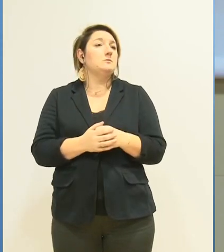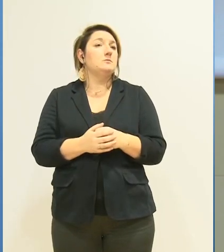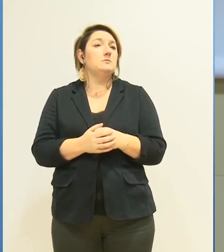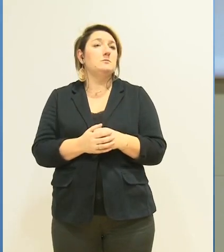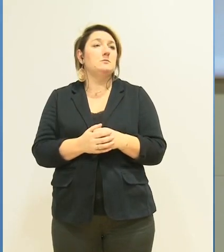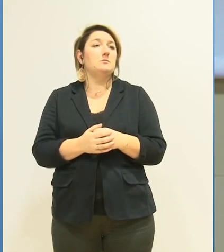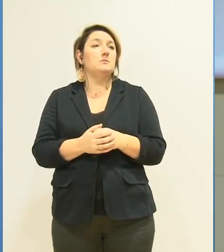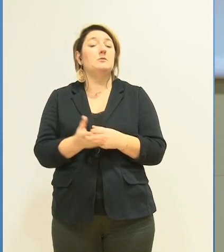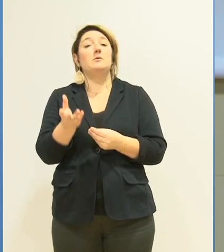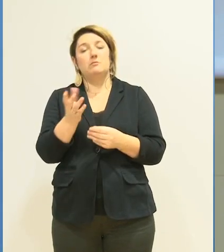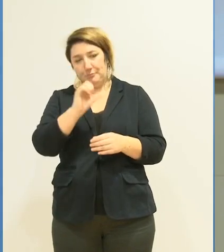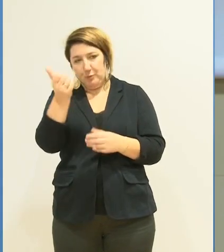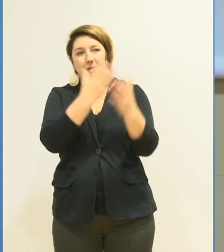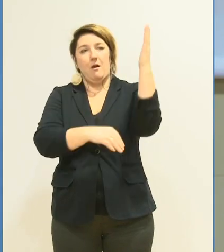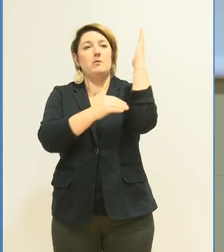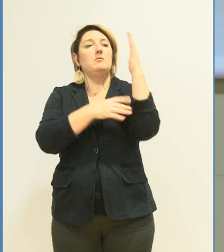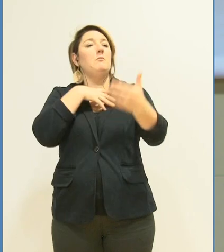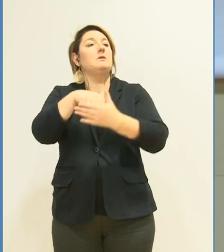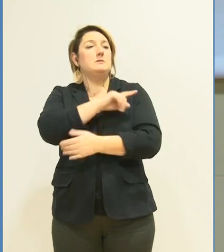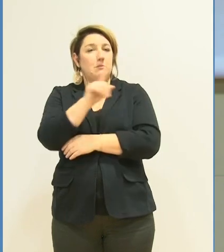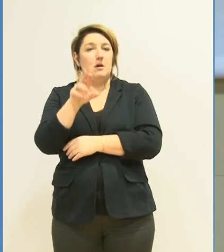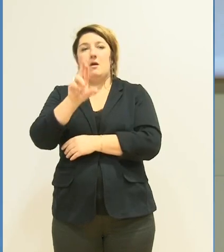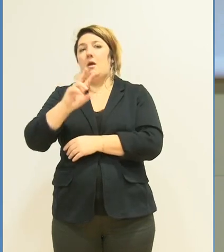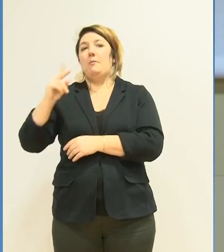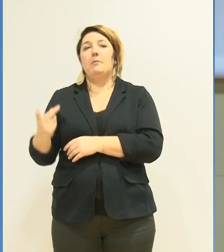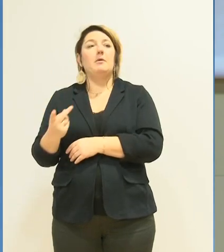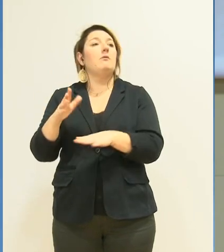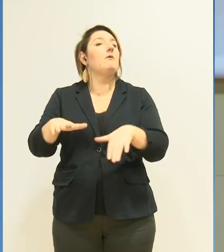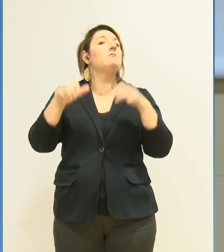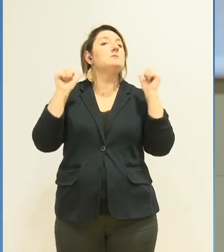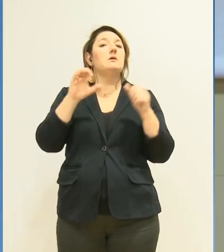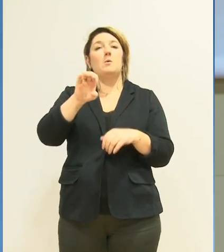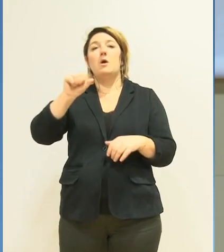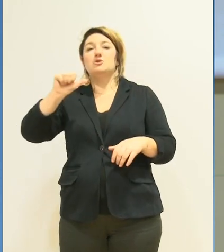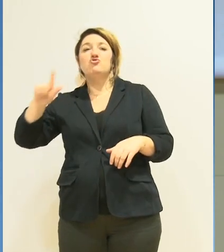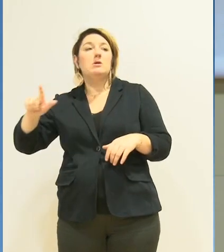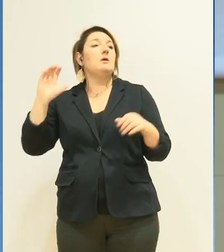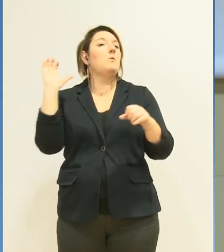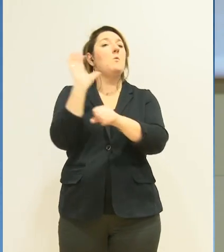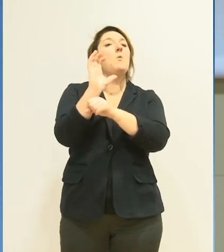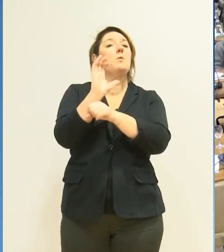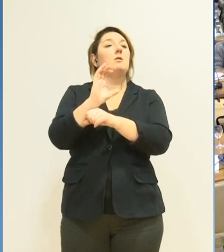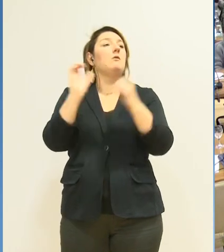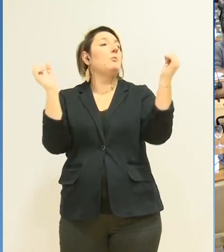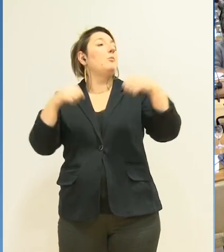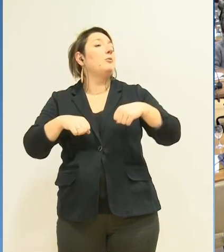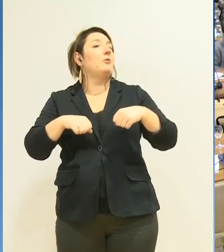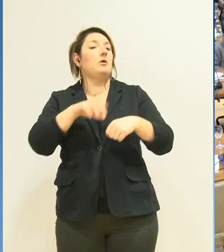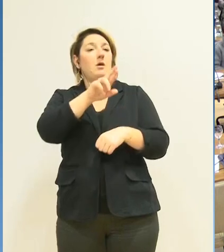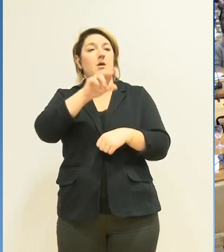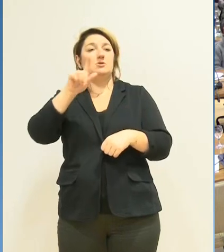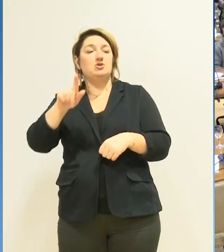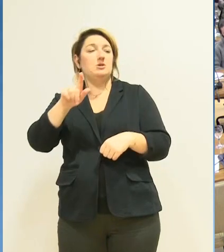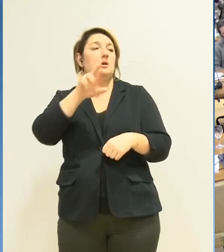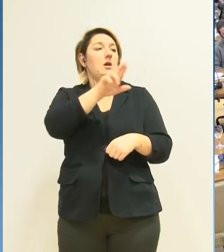je me revois l'amendement d'abord qu'il prend pas part au vote rp qui s'abstient âgées qui votent contre qui vote pour mgr